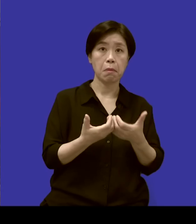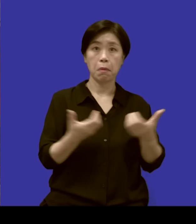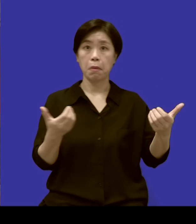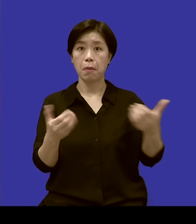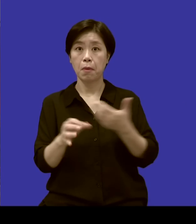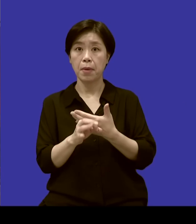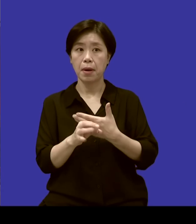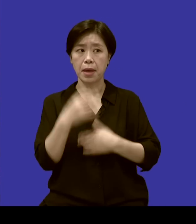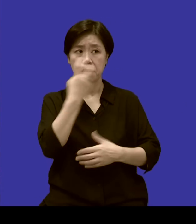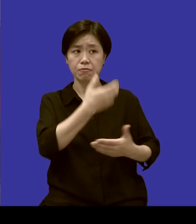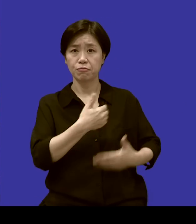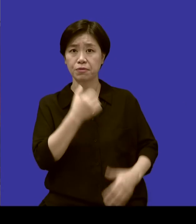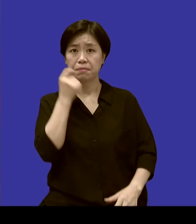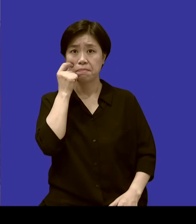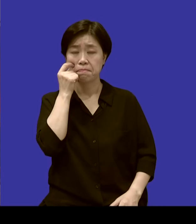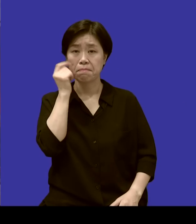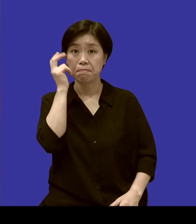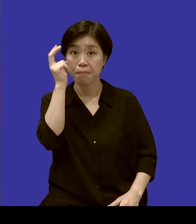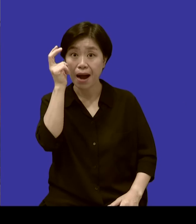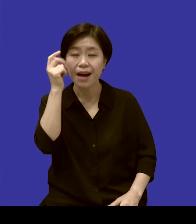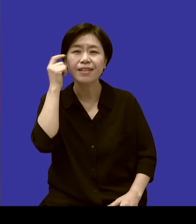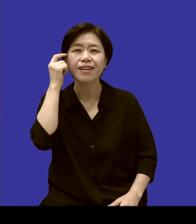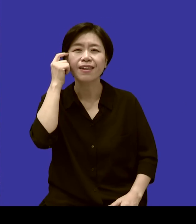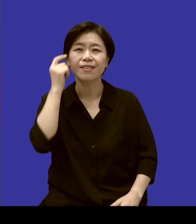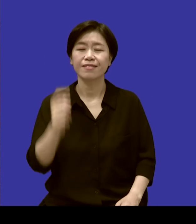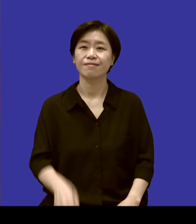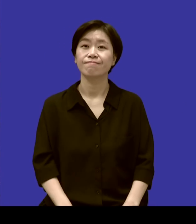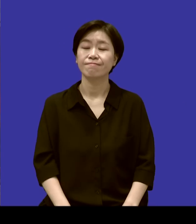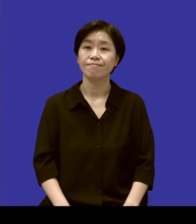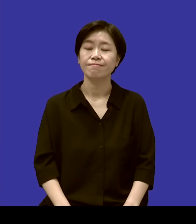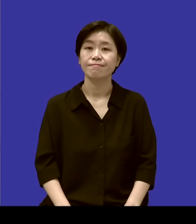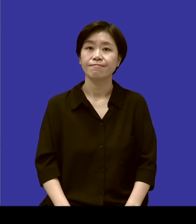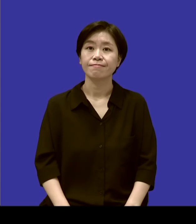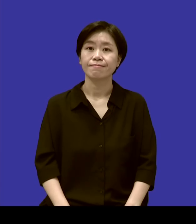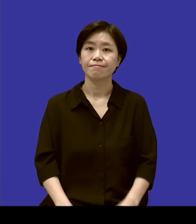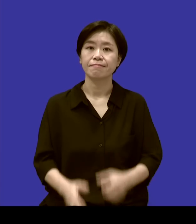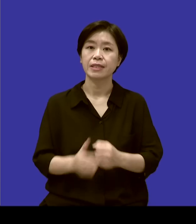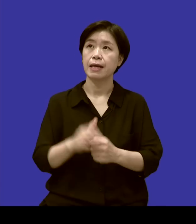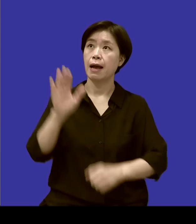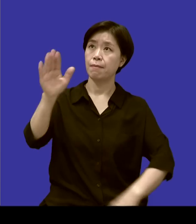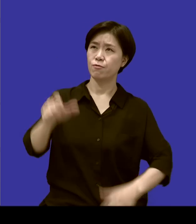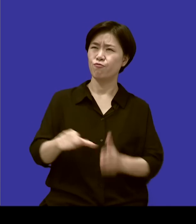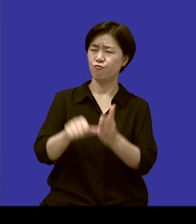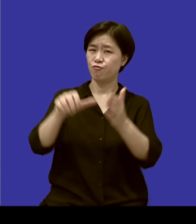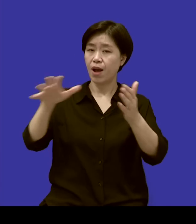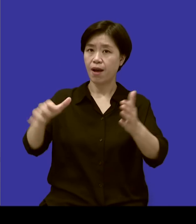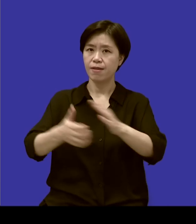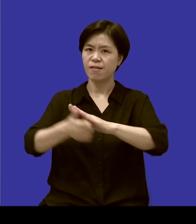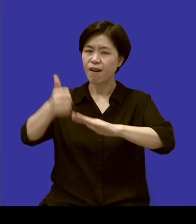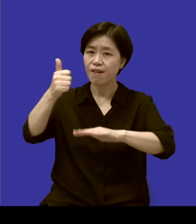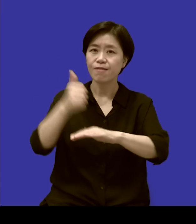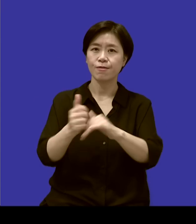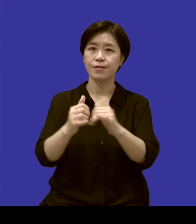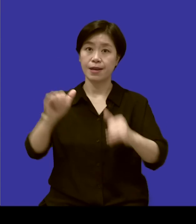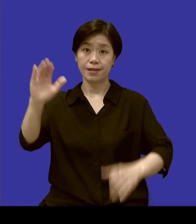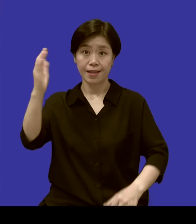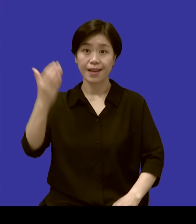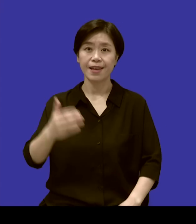거야. 돈을 확 벌어야겠다. 이런 상상을 하고 꿈을 꿨어요. 네, 그래서 네. 나는 유명한 아주 성공한 커리어우먼이